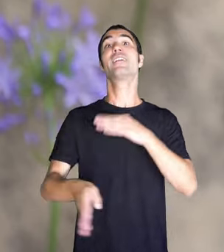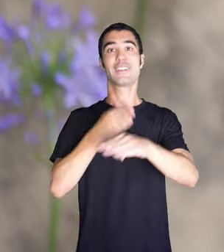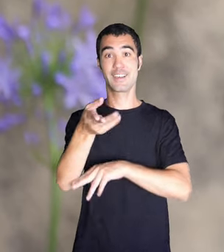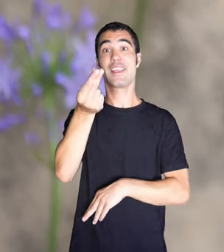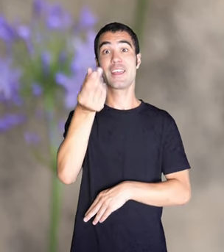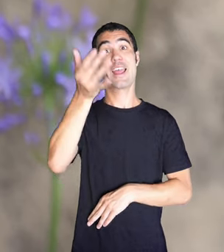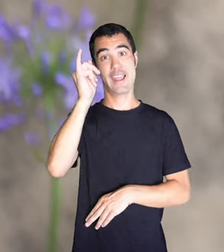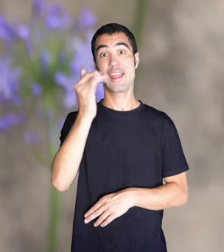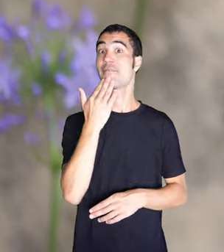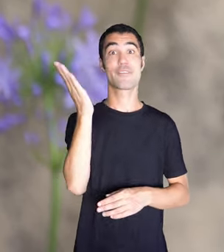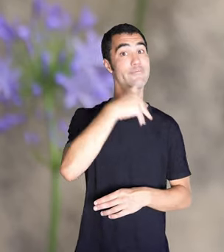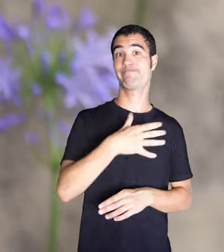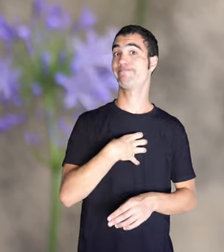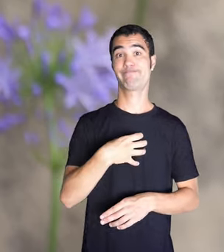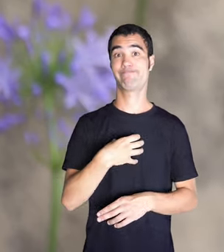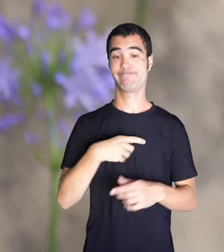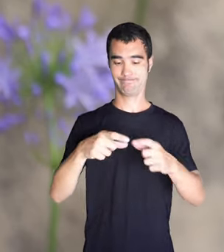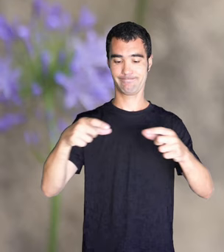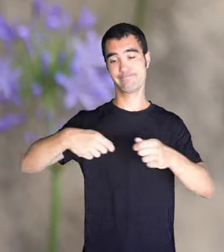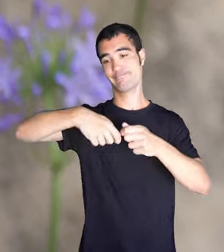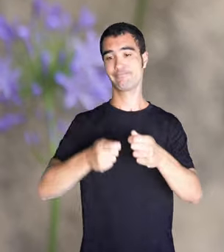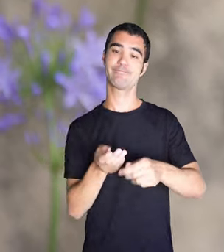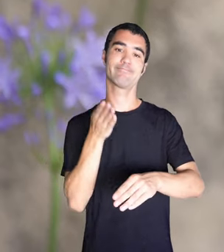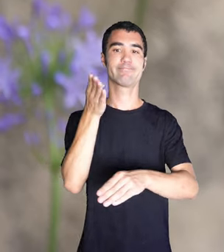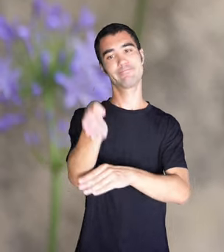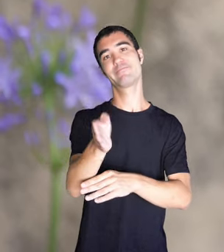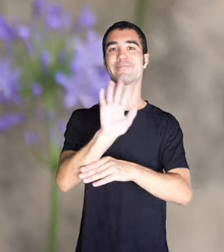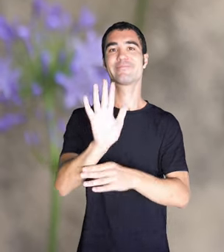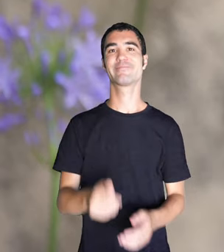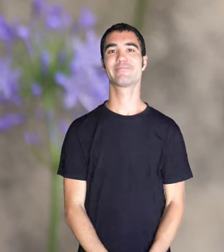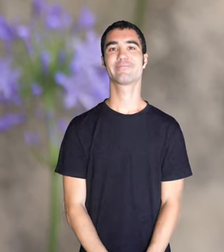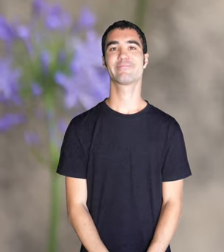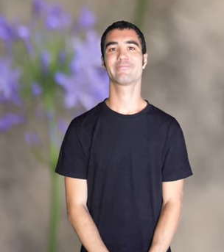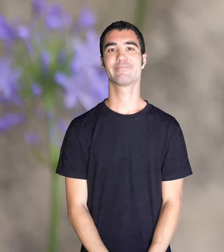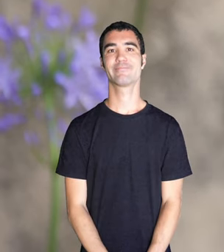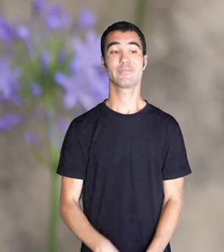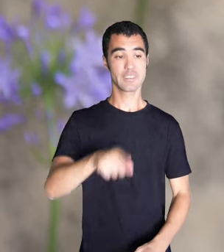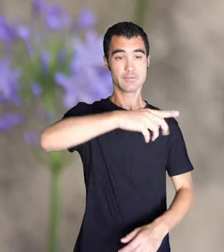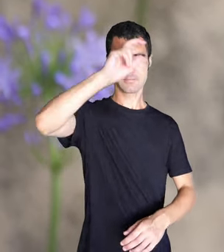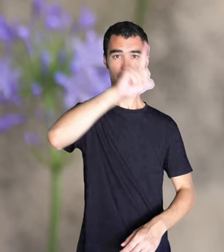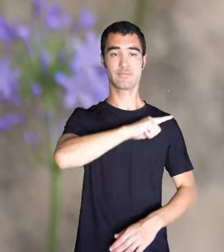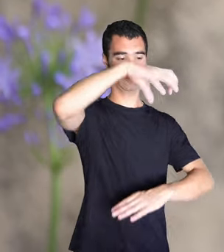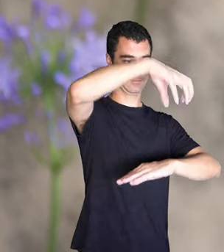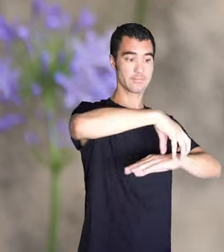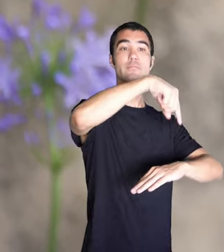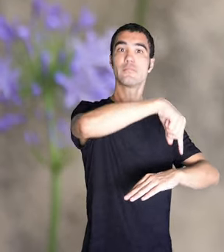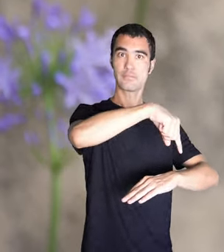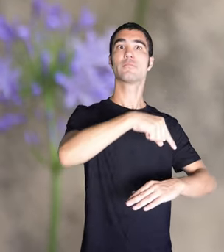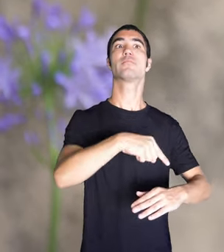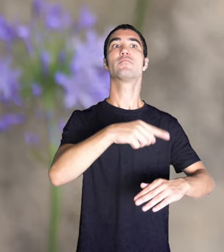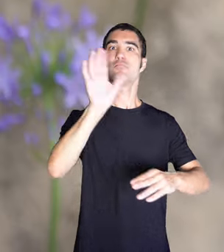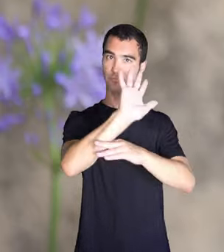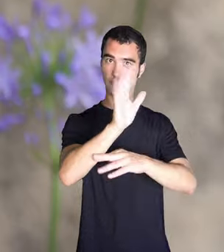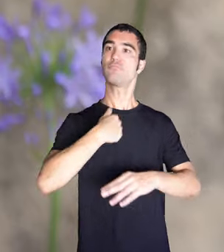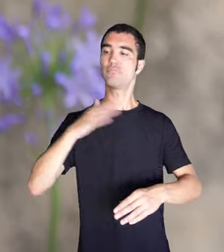preníem l'entrada i anàvem al cine. I a la base també em feien, de cine m'ho deixàvem